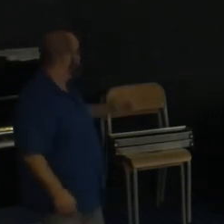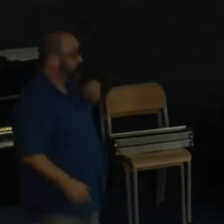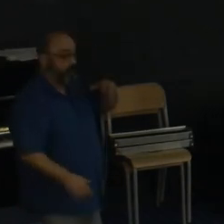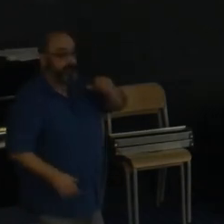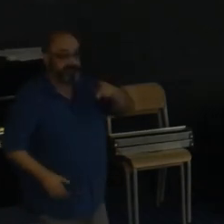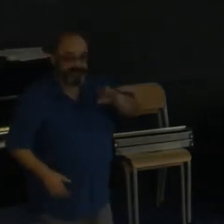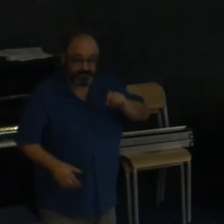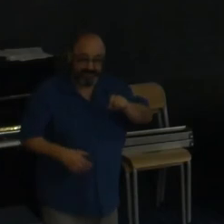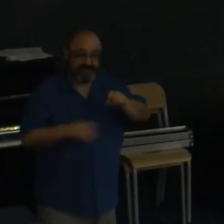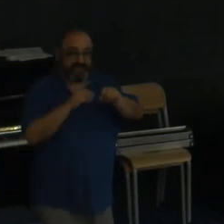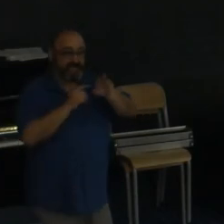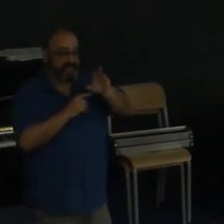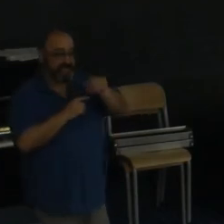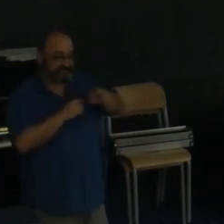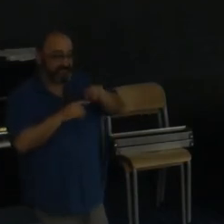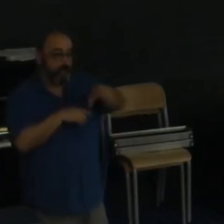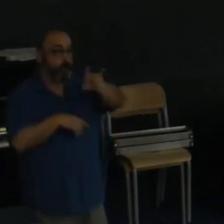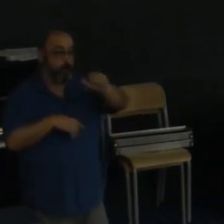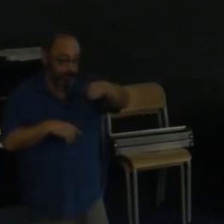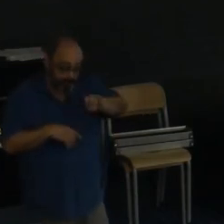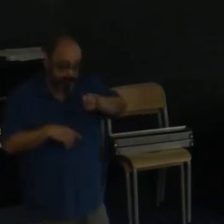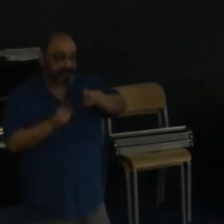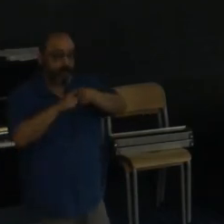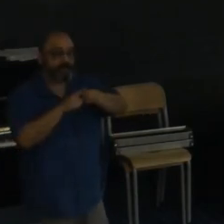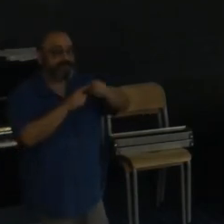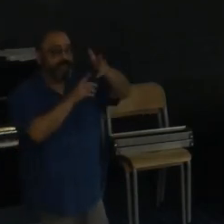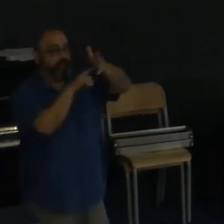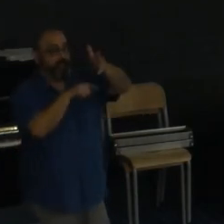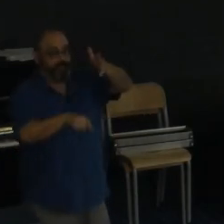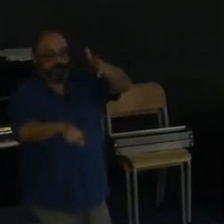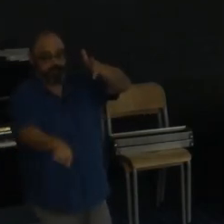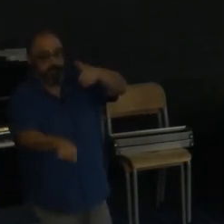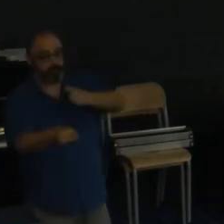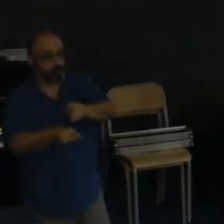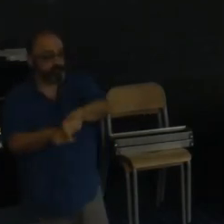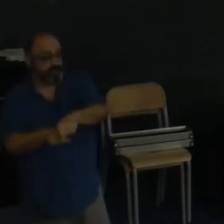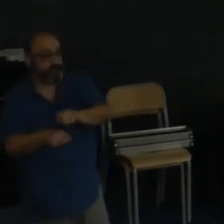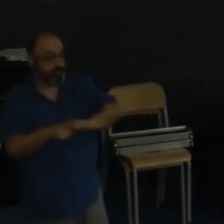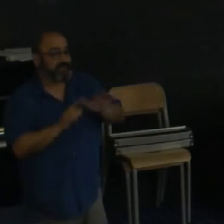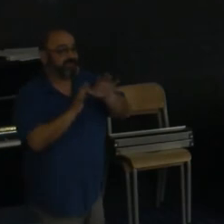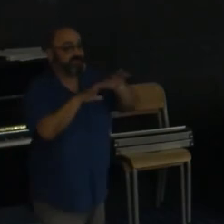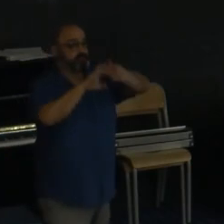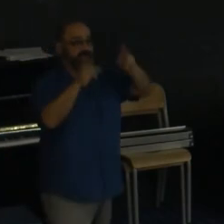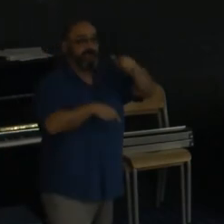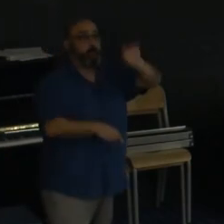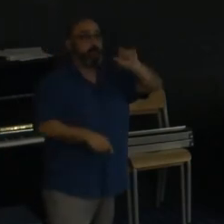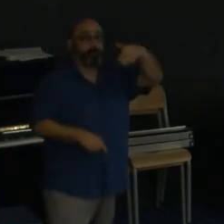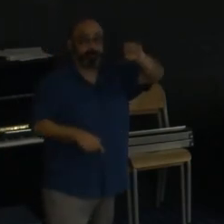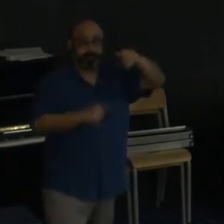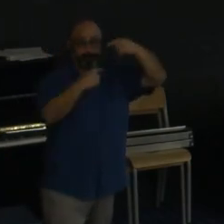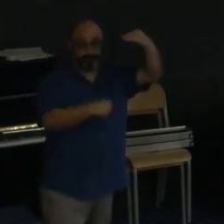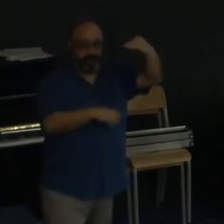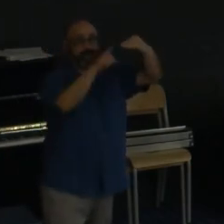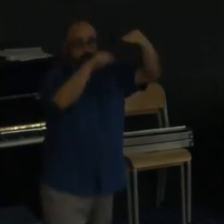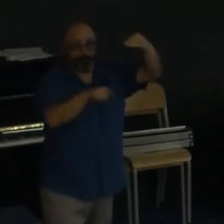PDBRC dans le home. On peut aussi en avoir un dans le répertoire du projet courant. C'est-à-dire qu'on peut avoir un système générique dans le home. Et on peut avoir des